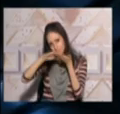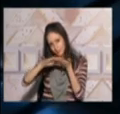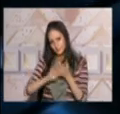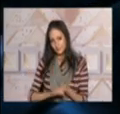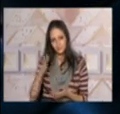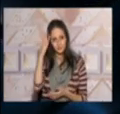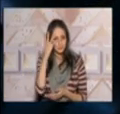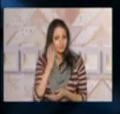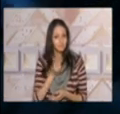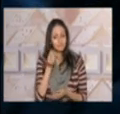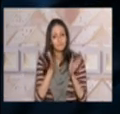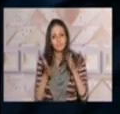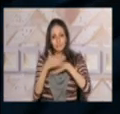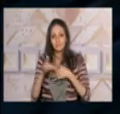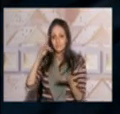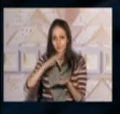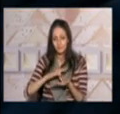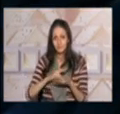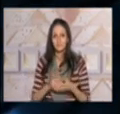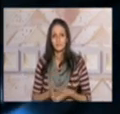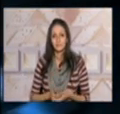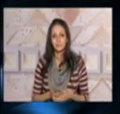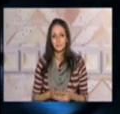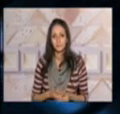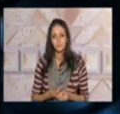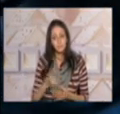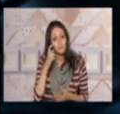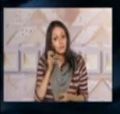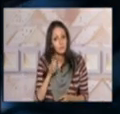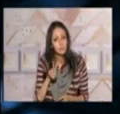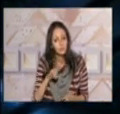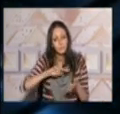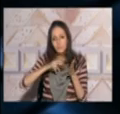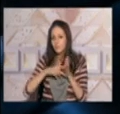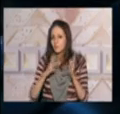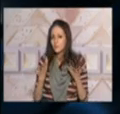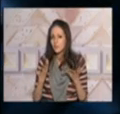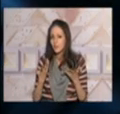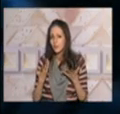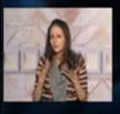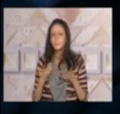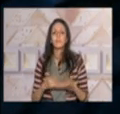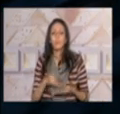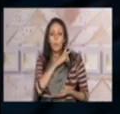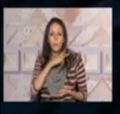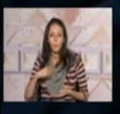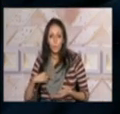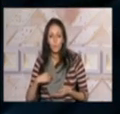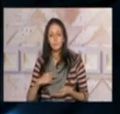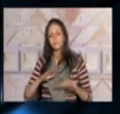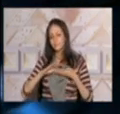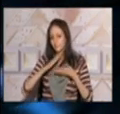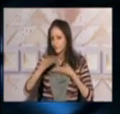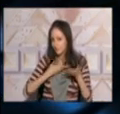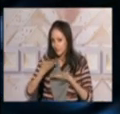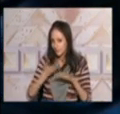الجائزة زي ما هنشوف بعد شوية في المعايير بتركز على الأداء المؤسسي والأداء الفعلي. والأداء دايما بيكون انعكاس